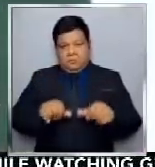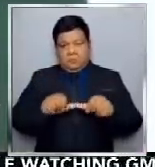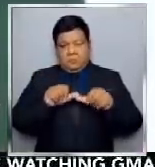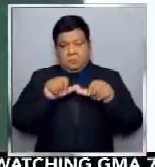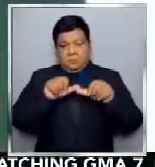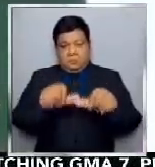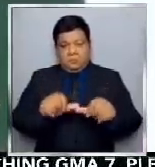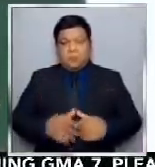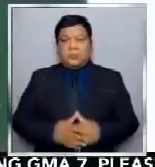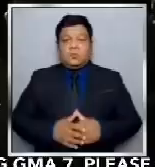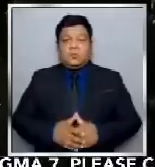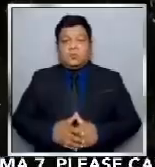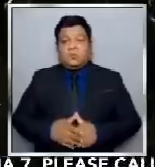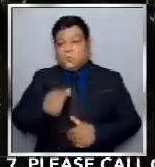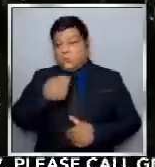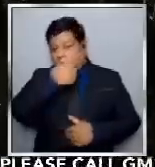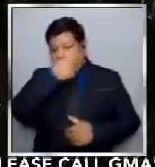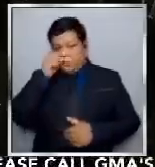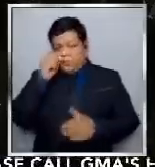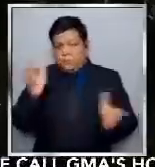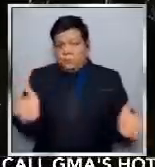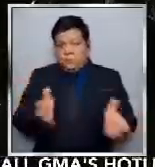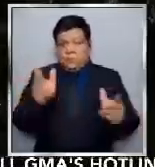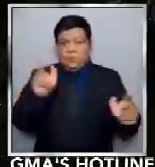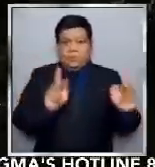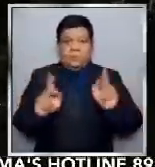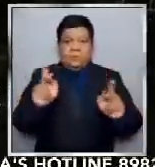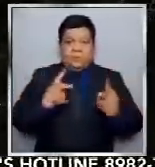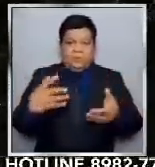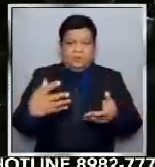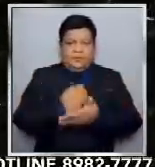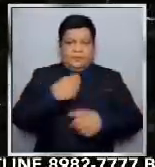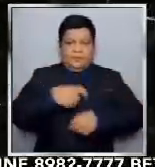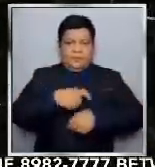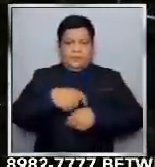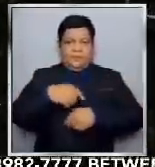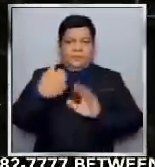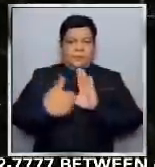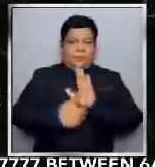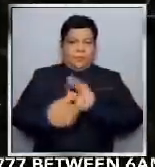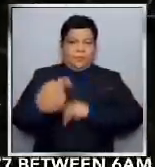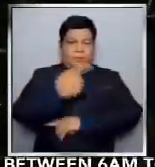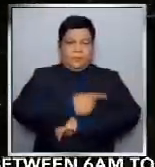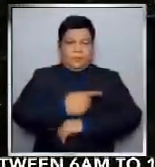Soto ang publiko na huwag sayangin ang pagkakataon sa araw ng eleksyon.